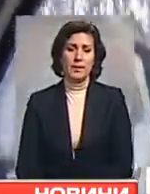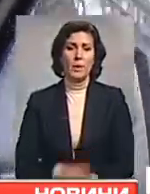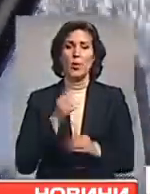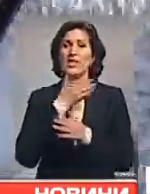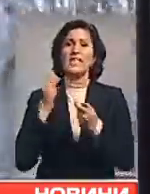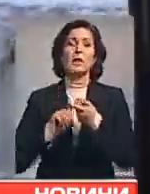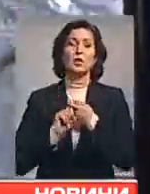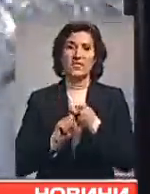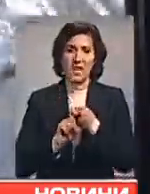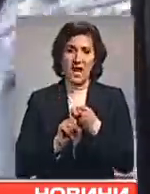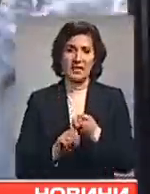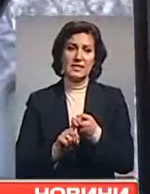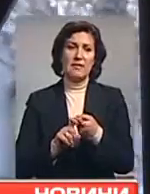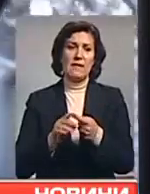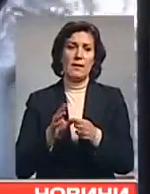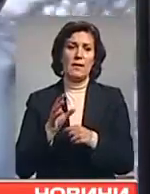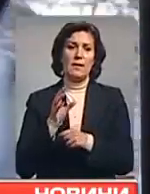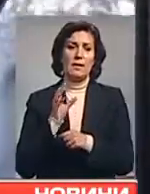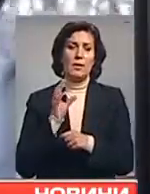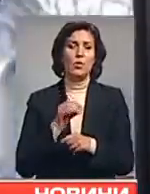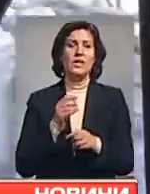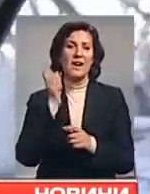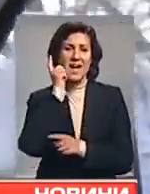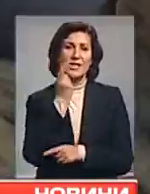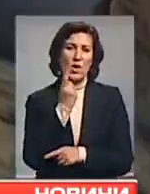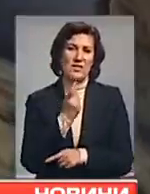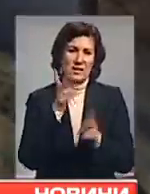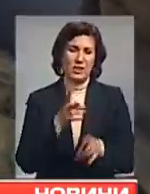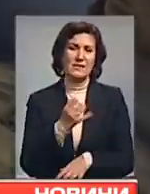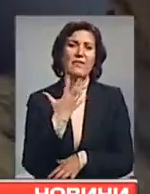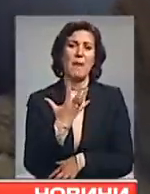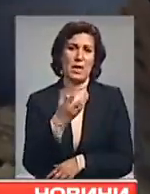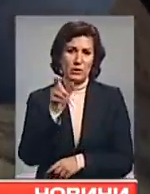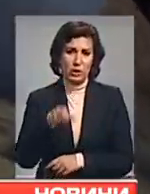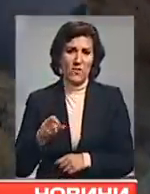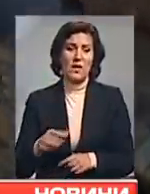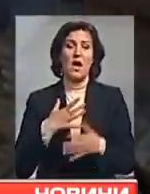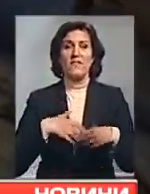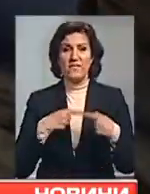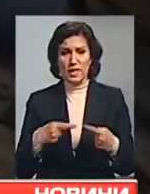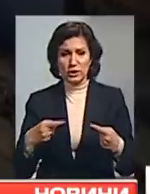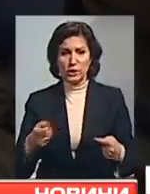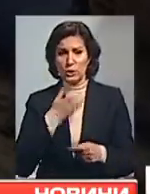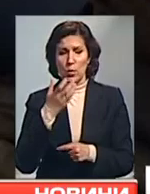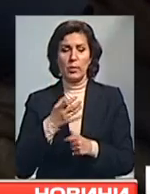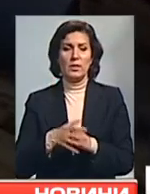Нету зв'язку, да, вообще у них. Там одна рація нещасна на 5 чоловік. Теплі речі,